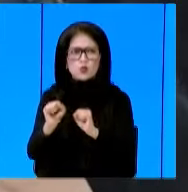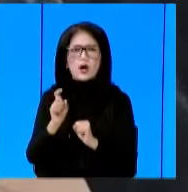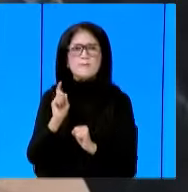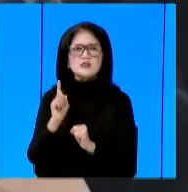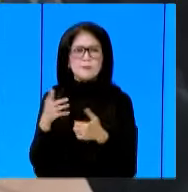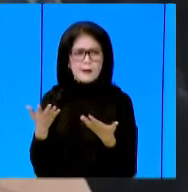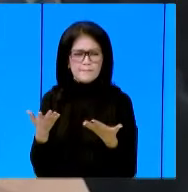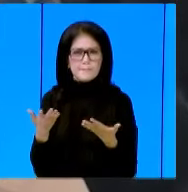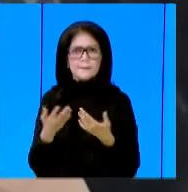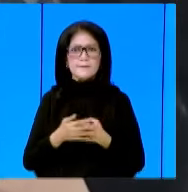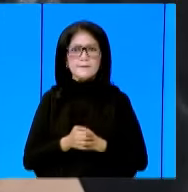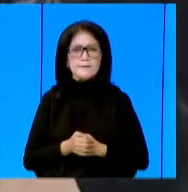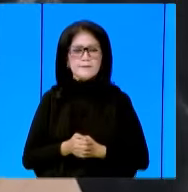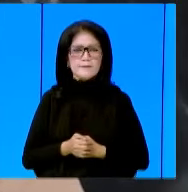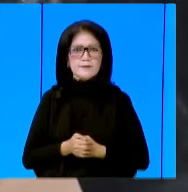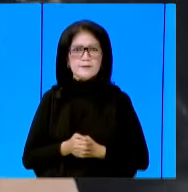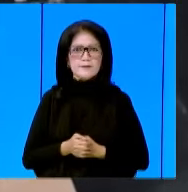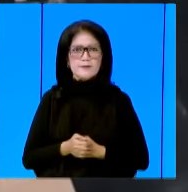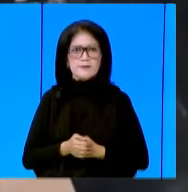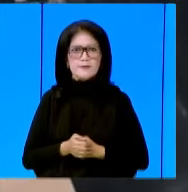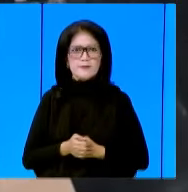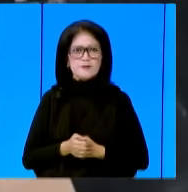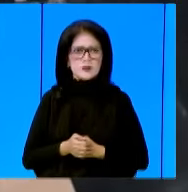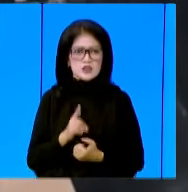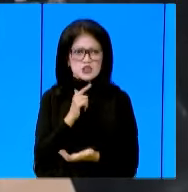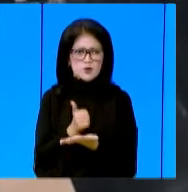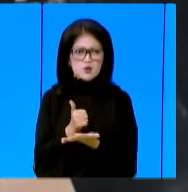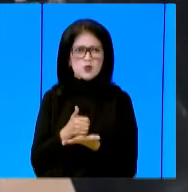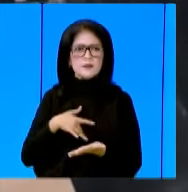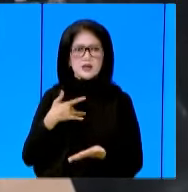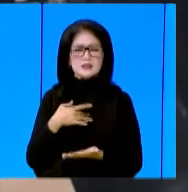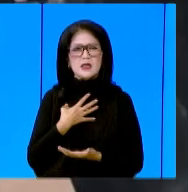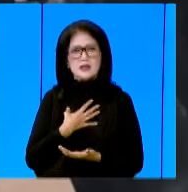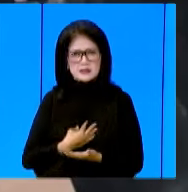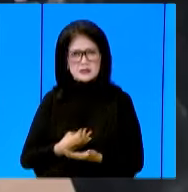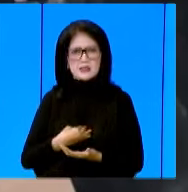Effortnya dengan kemarahan ini saya pikir saya nyesel betul.